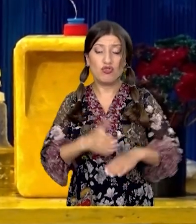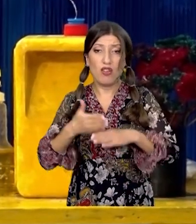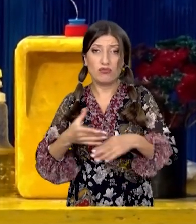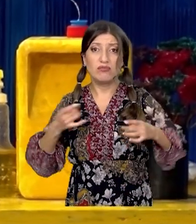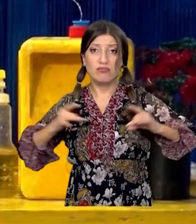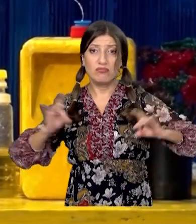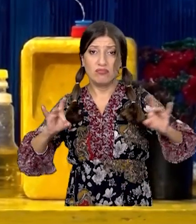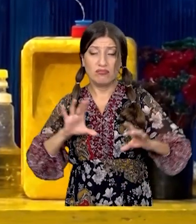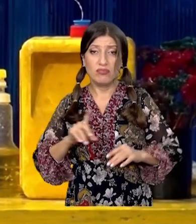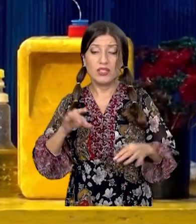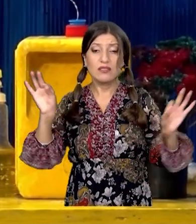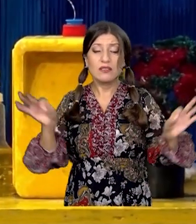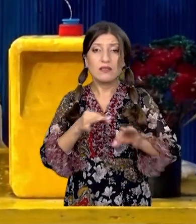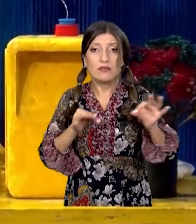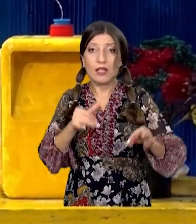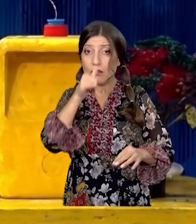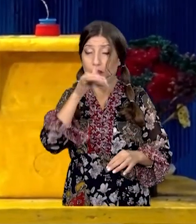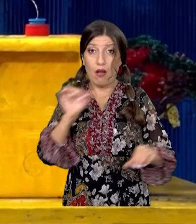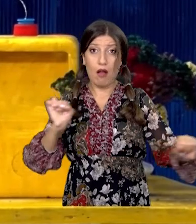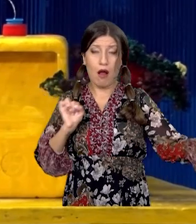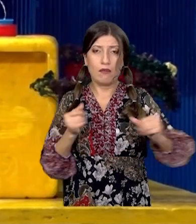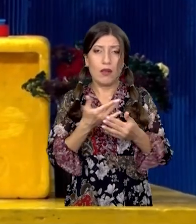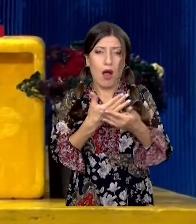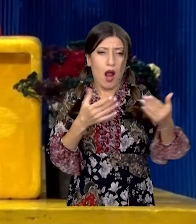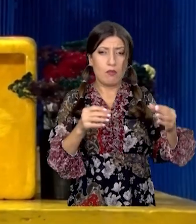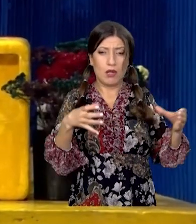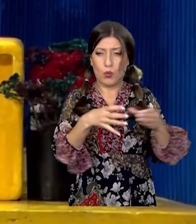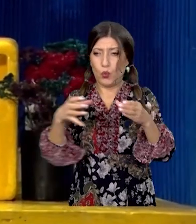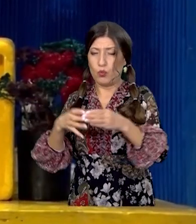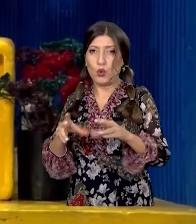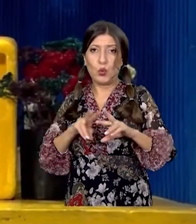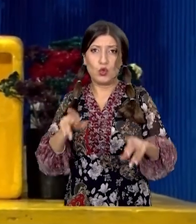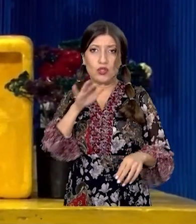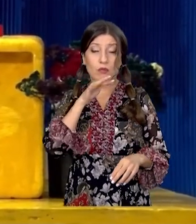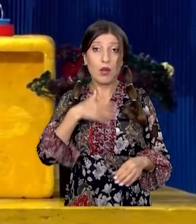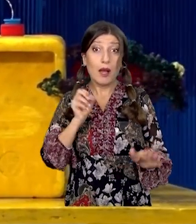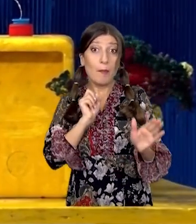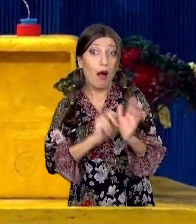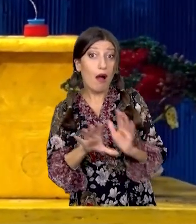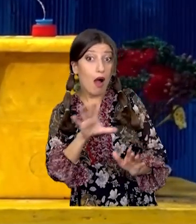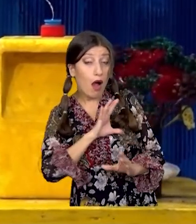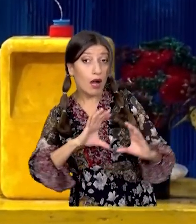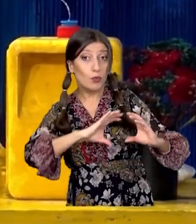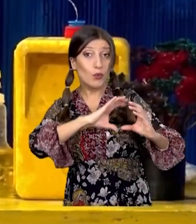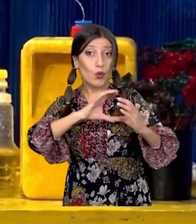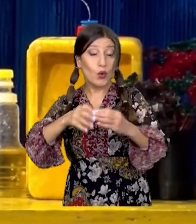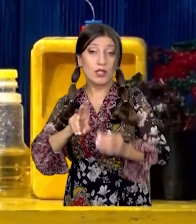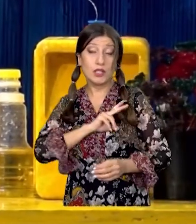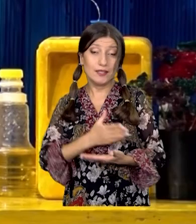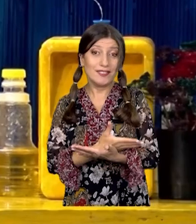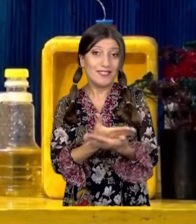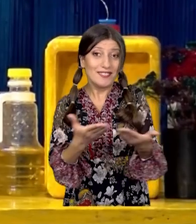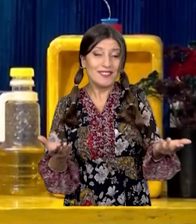ջղայնությունից բայց ինչ անի ո՞նց ղեկավարես այդքան տարբեր կոլեկտիվների այն էլ միաժամանակ մենք փախանք այդ մոլորակից սիրելի պստիկներ